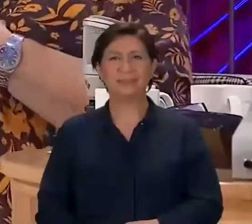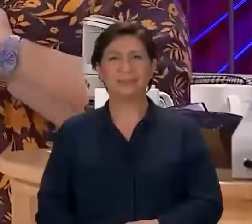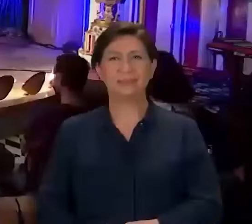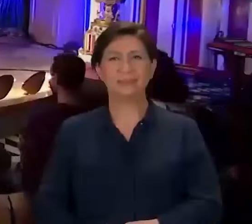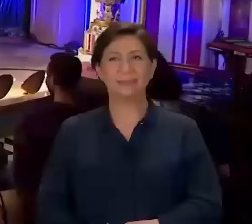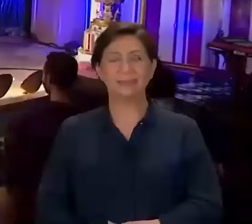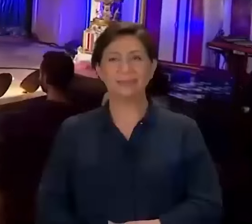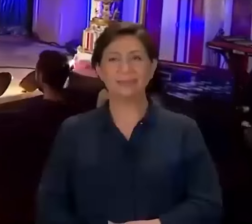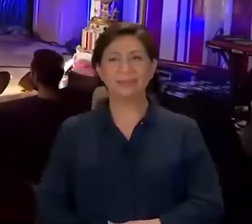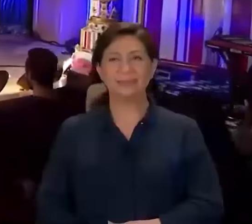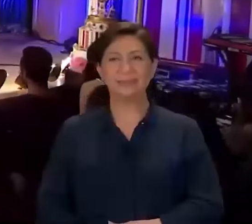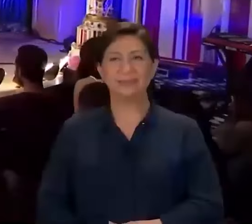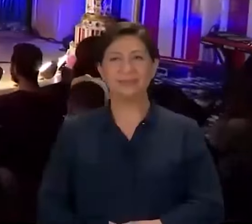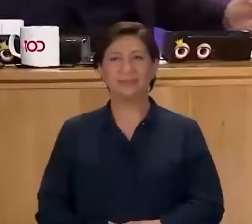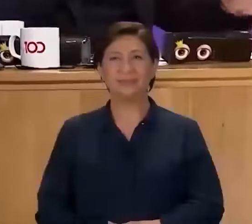devene.